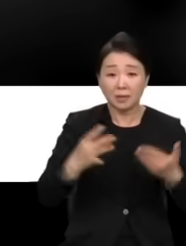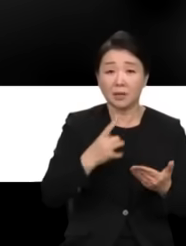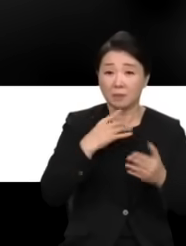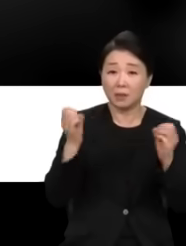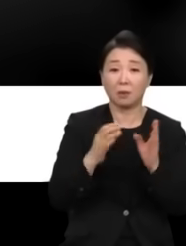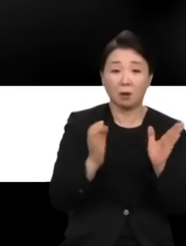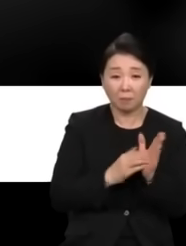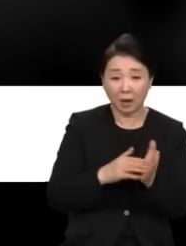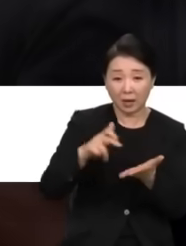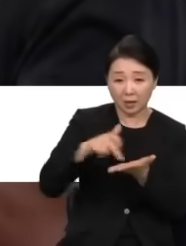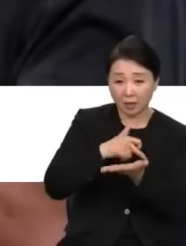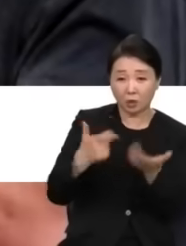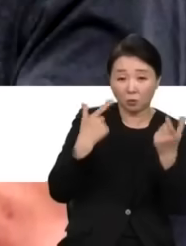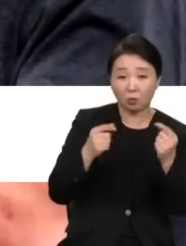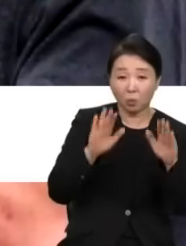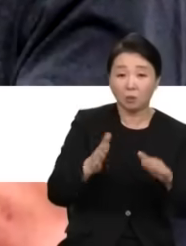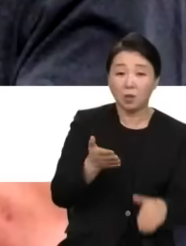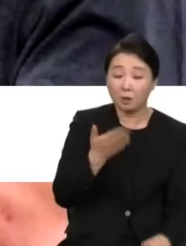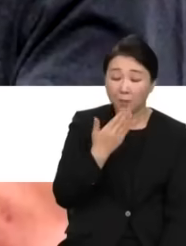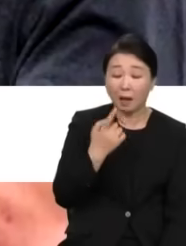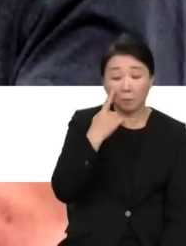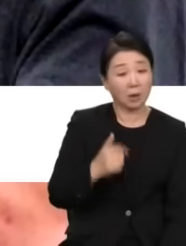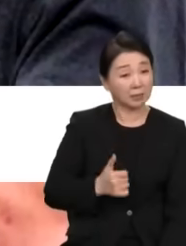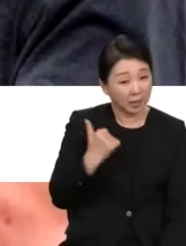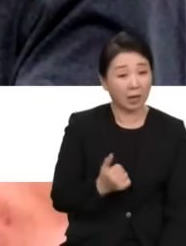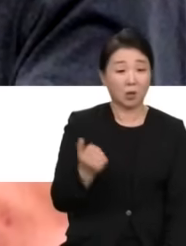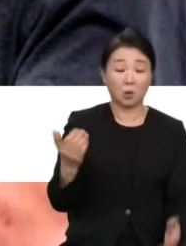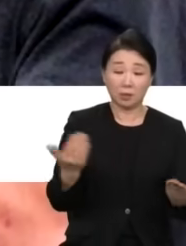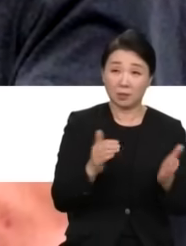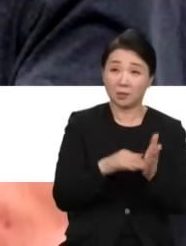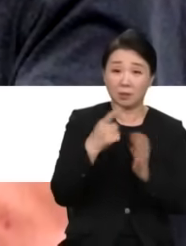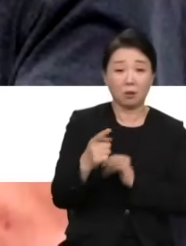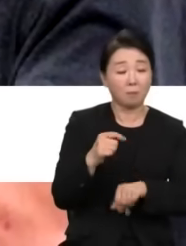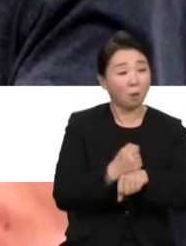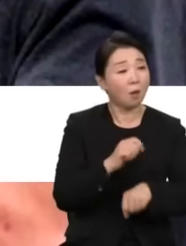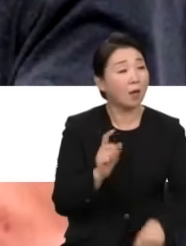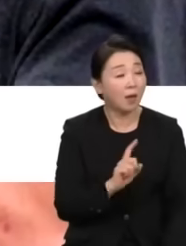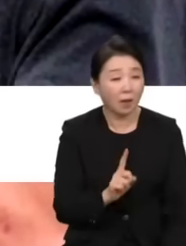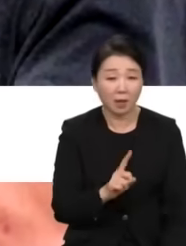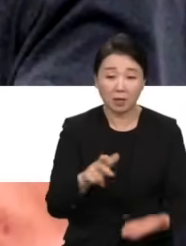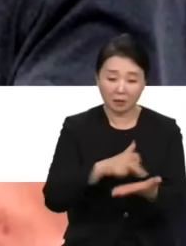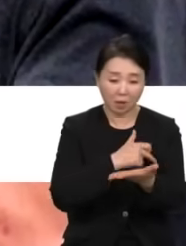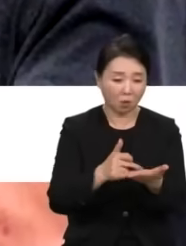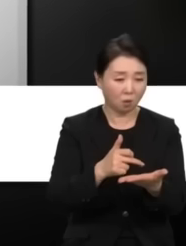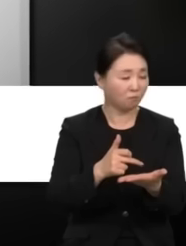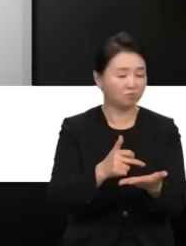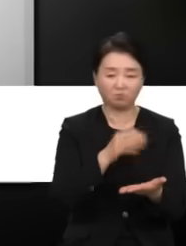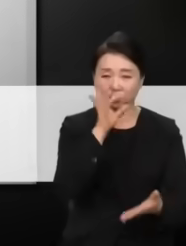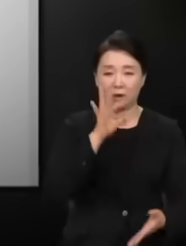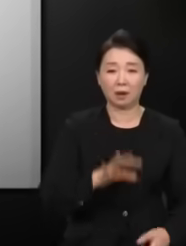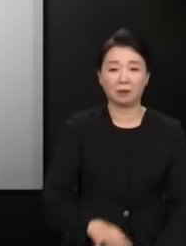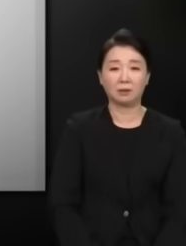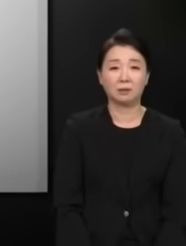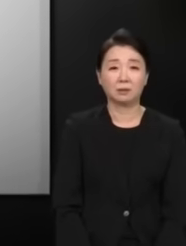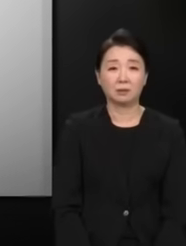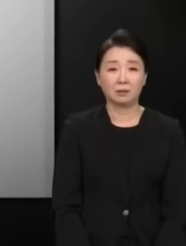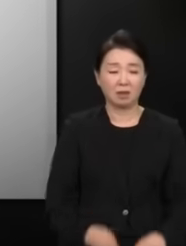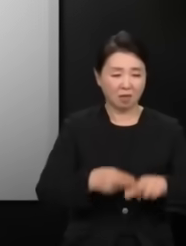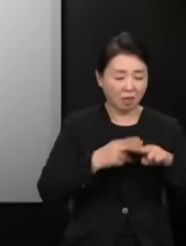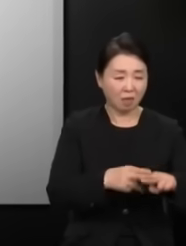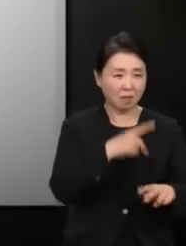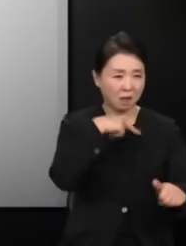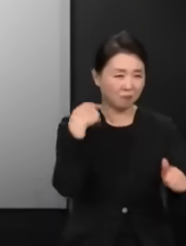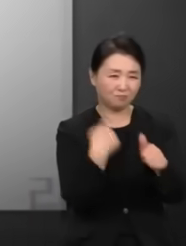했고요. 카카오톡처럼 오늘 뭐 밥 먹자, 오늘 끝나고 뭐 하자 이런 메신저가 절대 오갈 수가 없어요. 갑질과